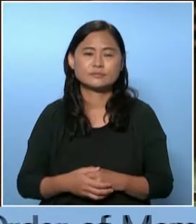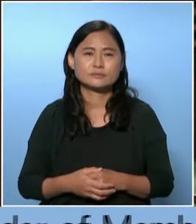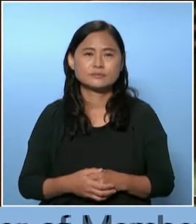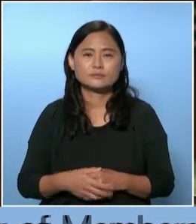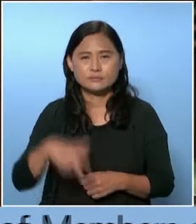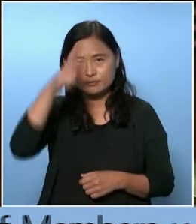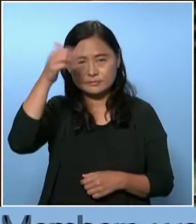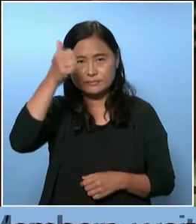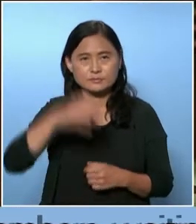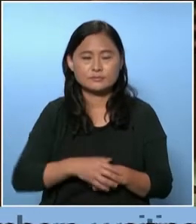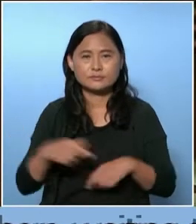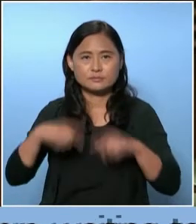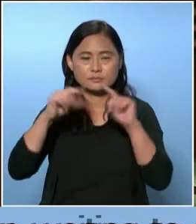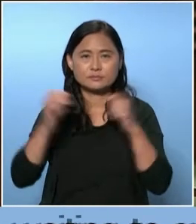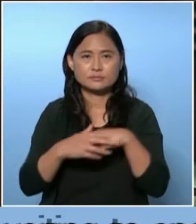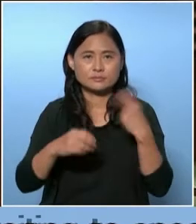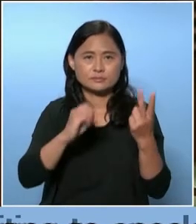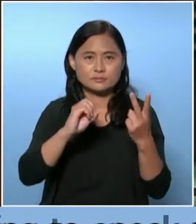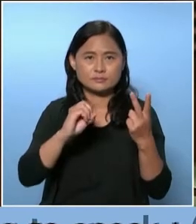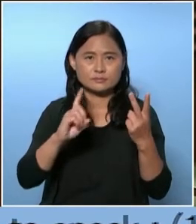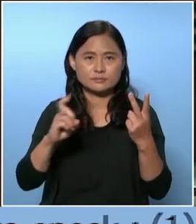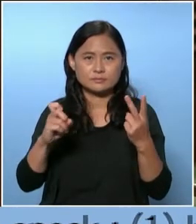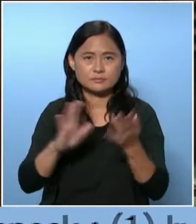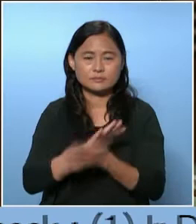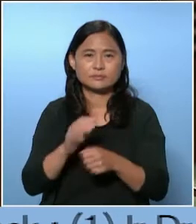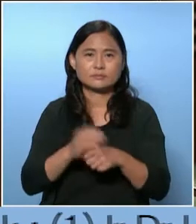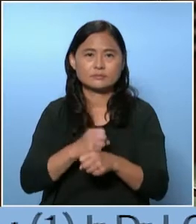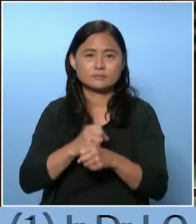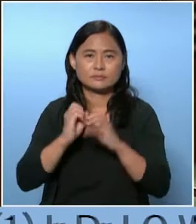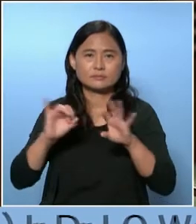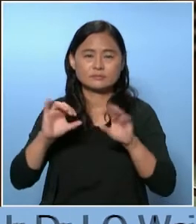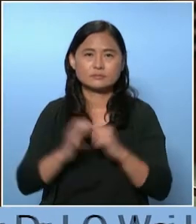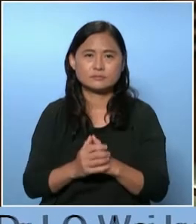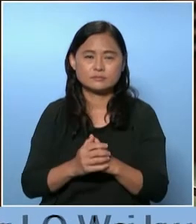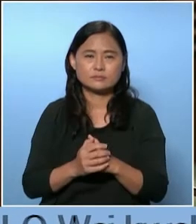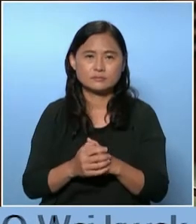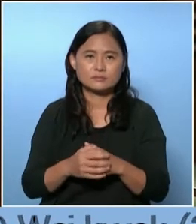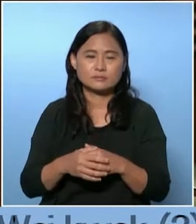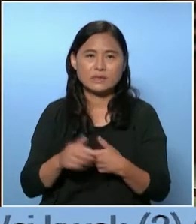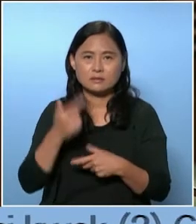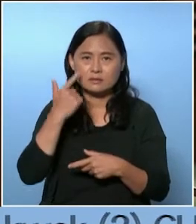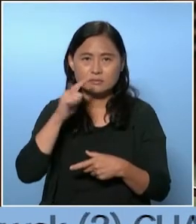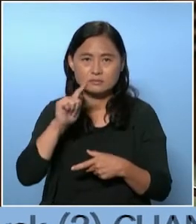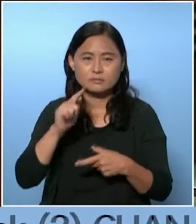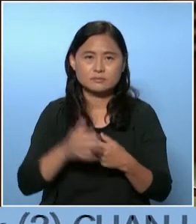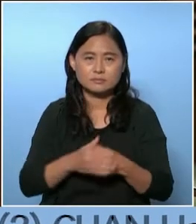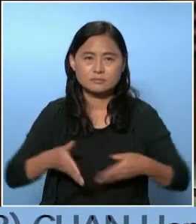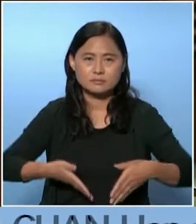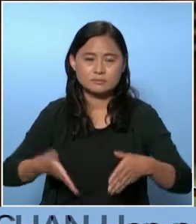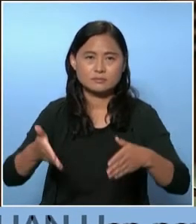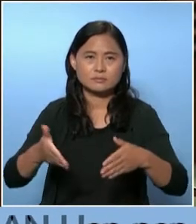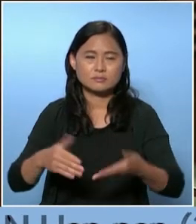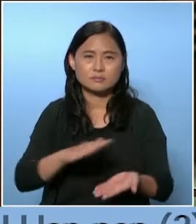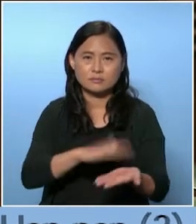行政長官林鄭月娥在2017年施政報告中宣布，當局將安裝新一代的路旁停車收費